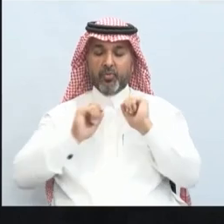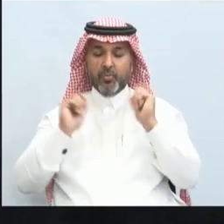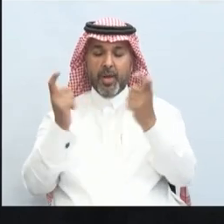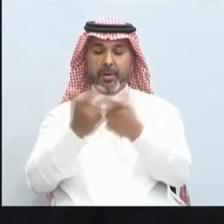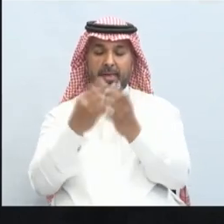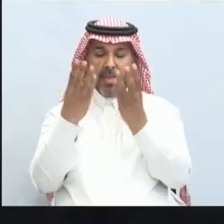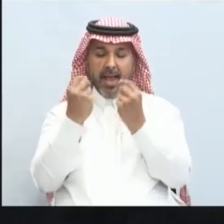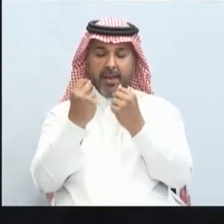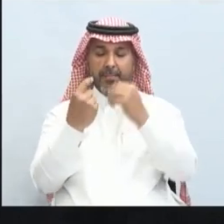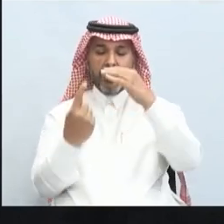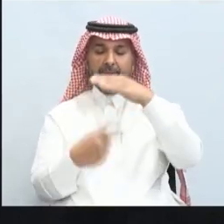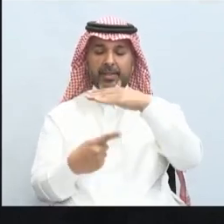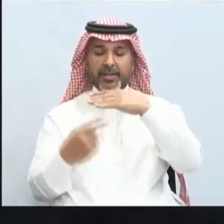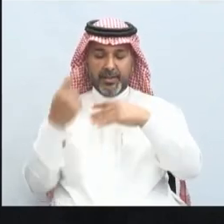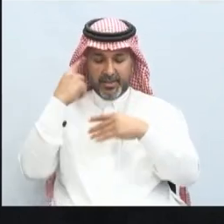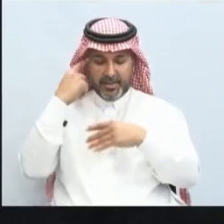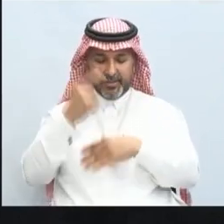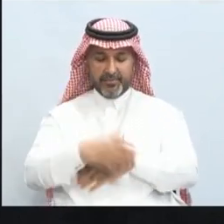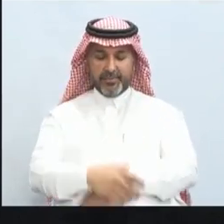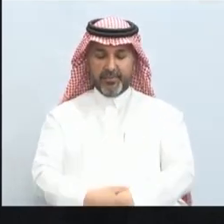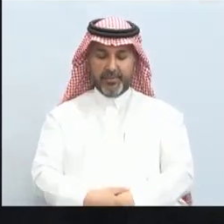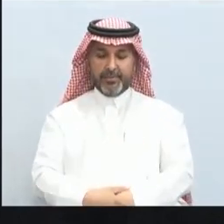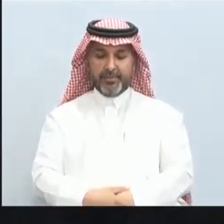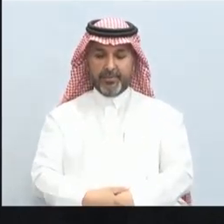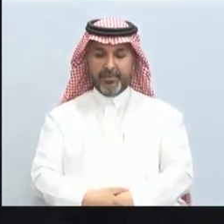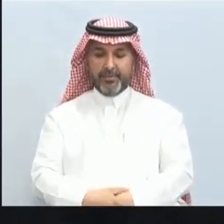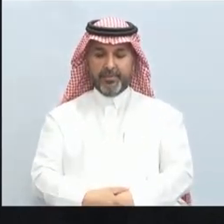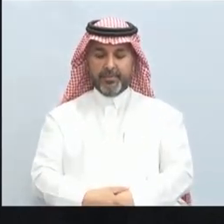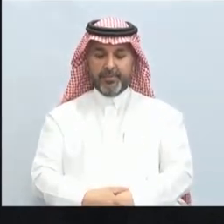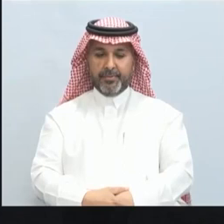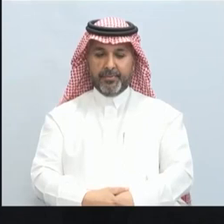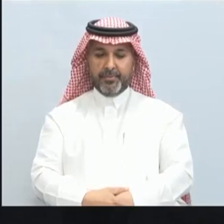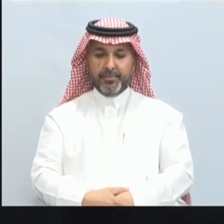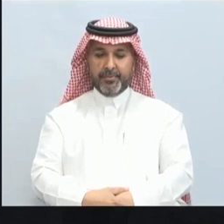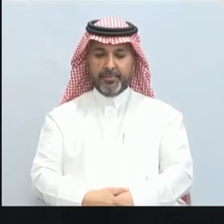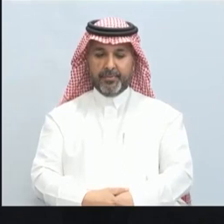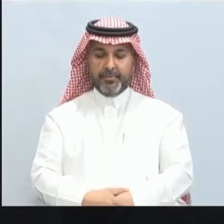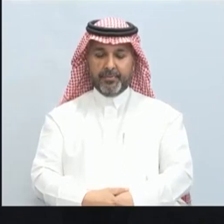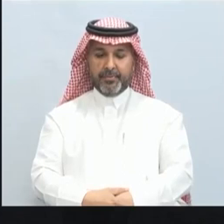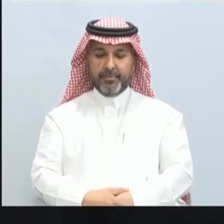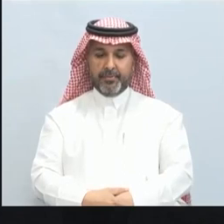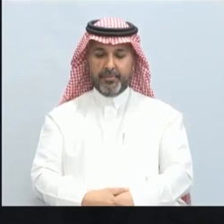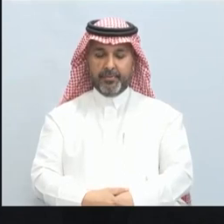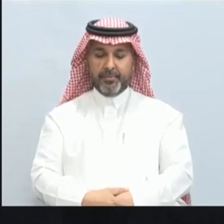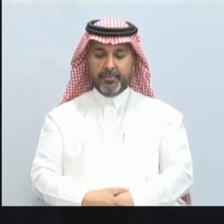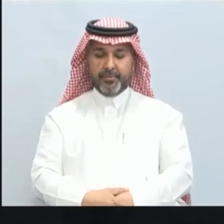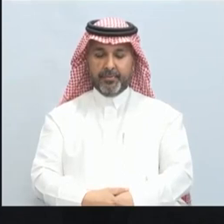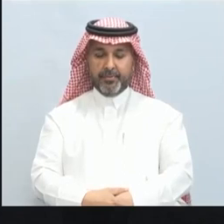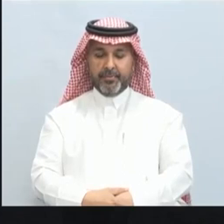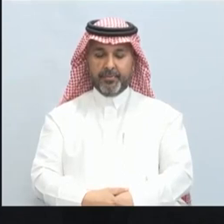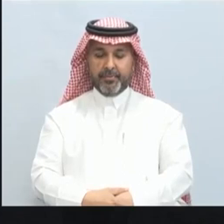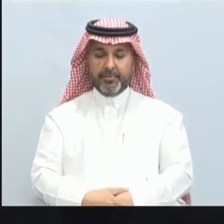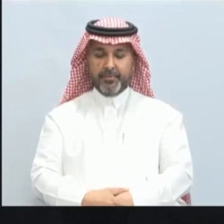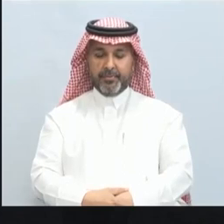الحارس واحد على 11 يوقف ورا المدافع الايسر واحد على 11 يوقف ورا الهجوم وهكذا كل لاعب له فرصه واحد